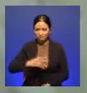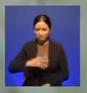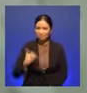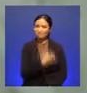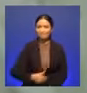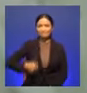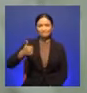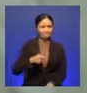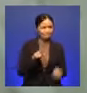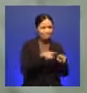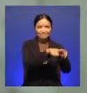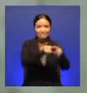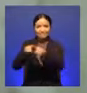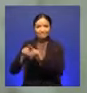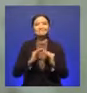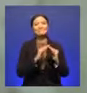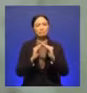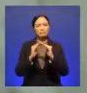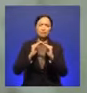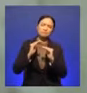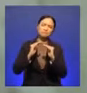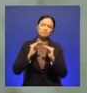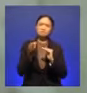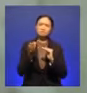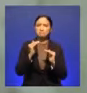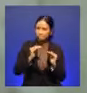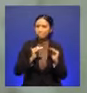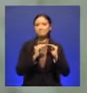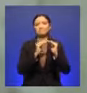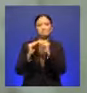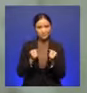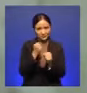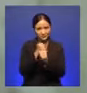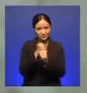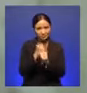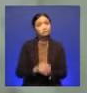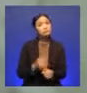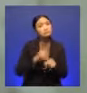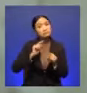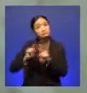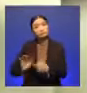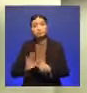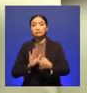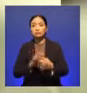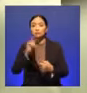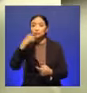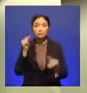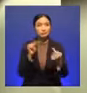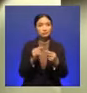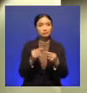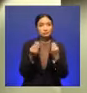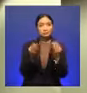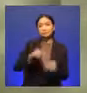มอหน้าให้มากที่สุดหรือมีความเหลื่อมล้ำต่ำสุดดังนั้นในรูปธรรมของงานต่างๆเช่นสมมติว่าเราพูดถึงให้คนไ